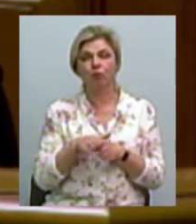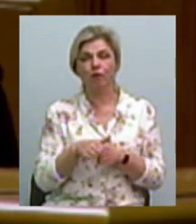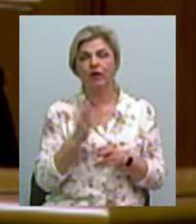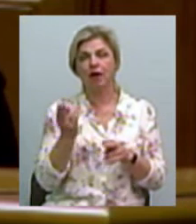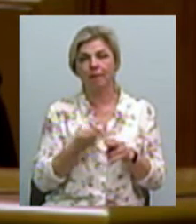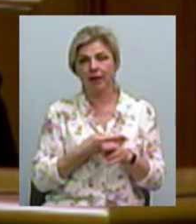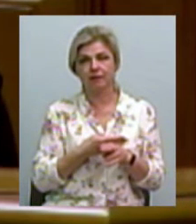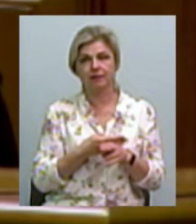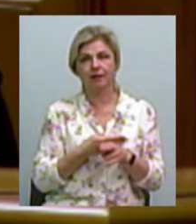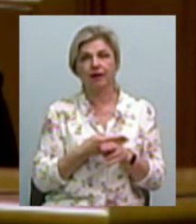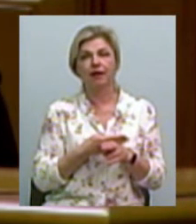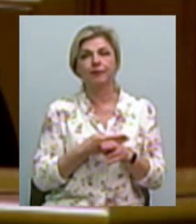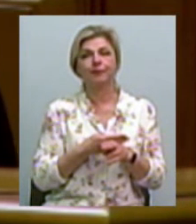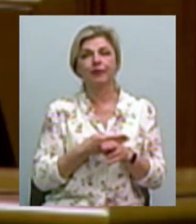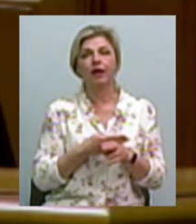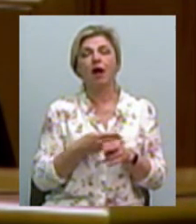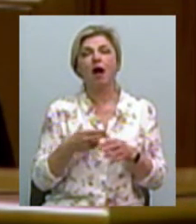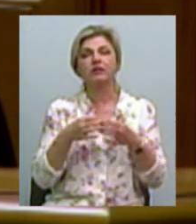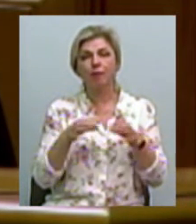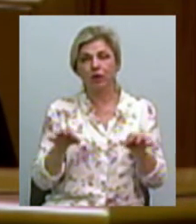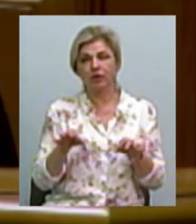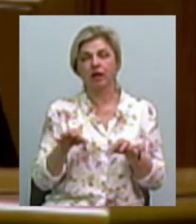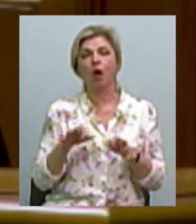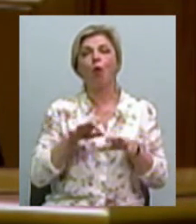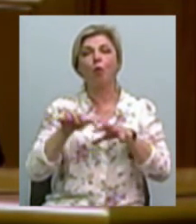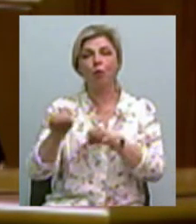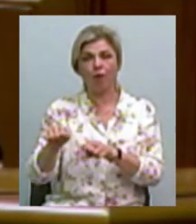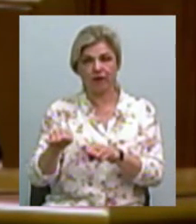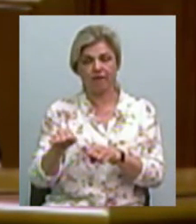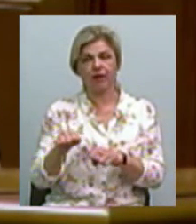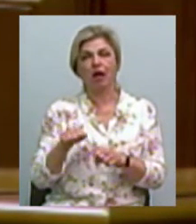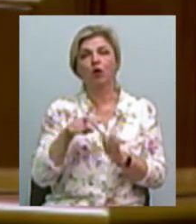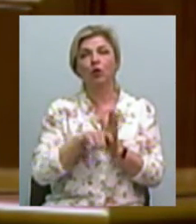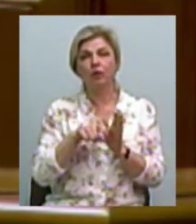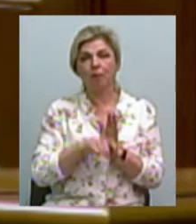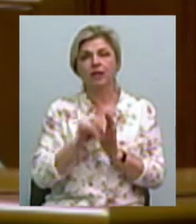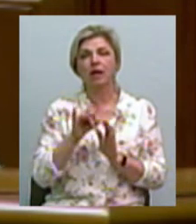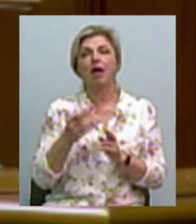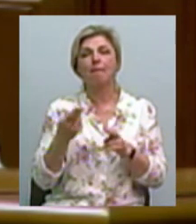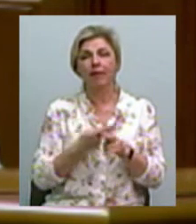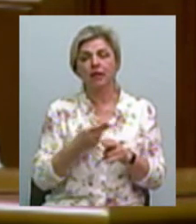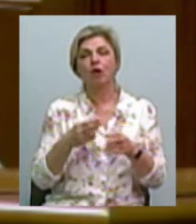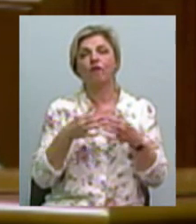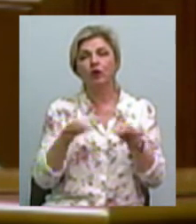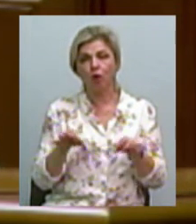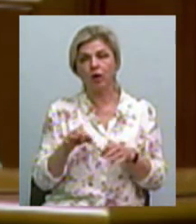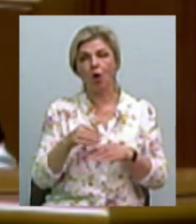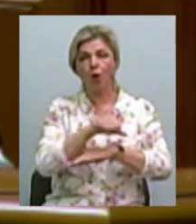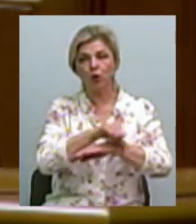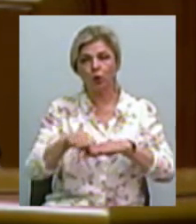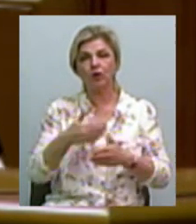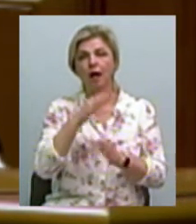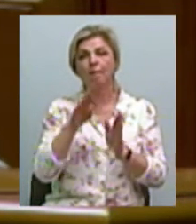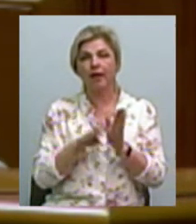без демілітаризації території окупованого Донбасу і без відновлення кордону під контролем України.